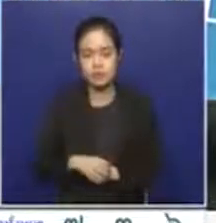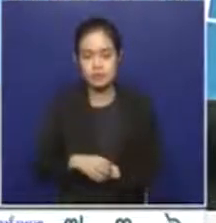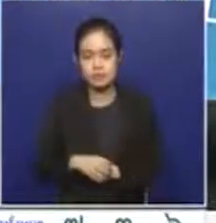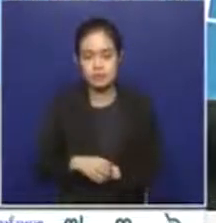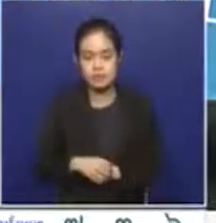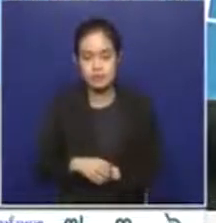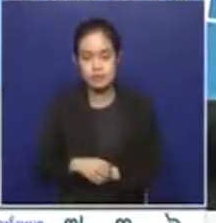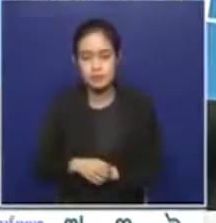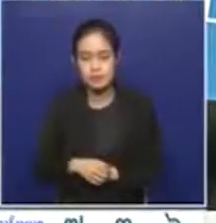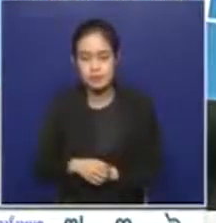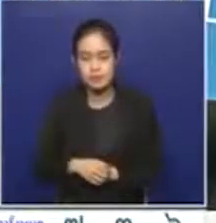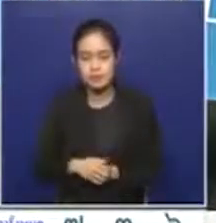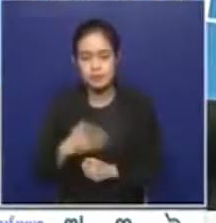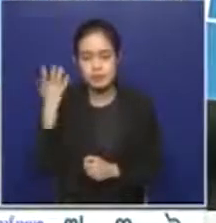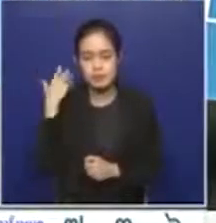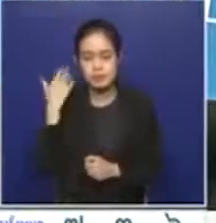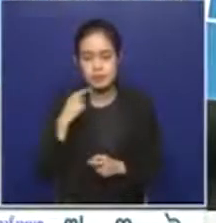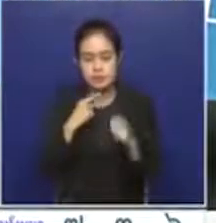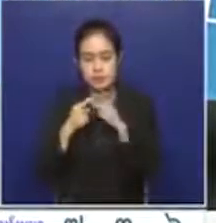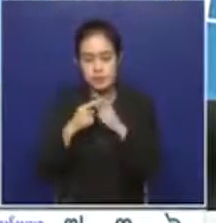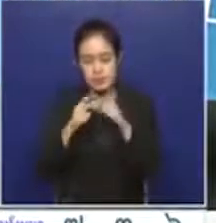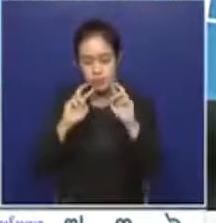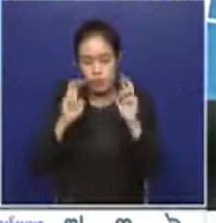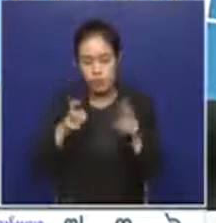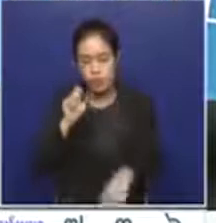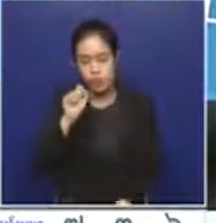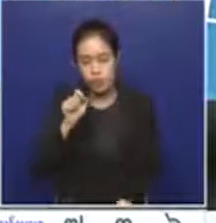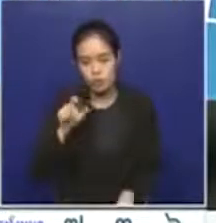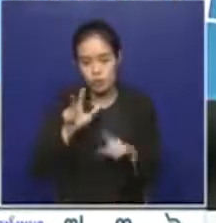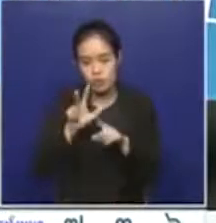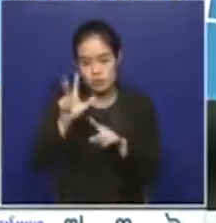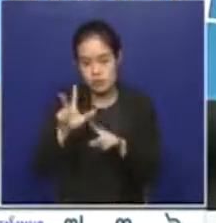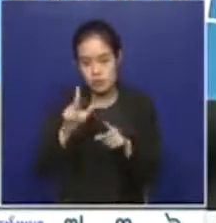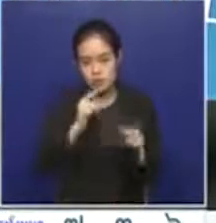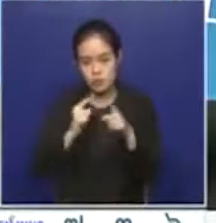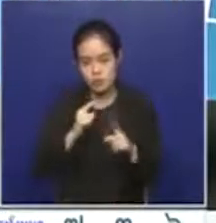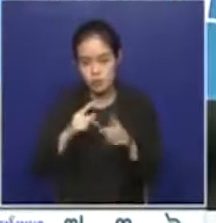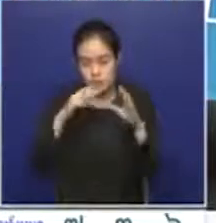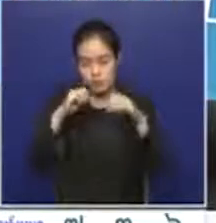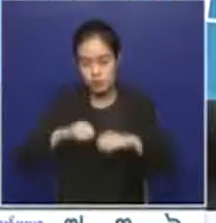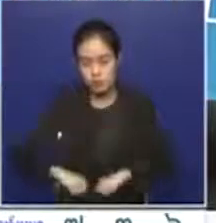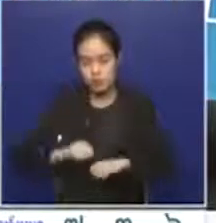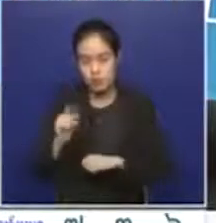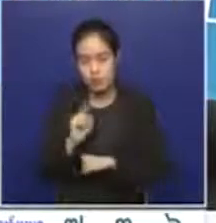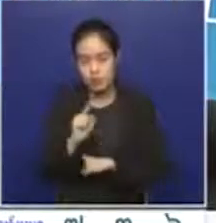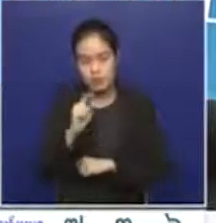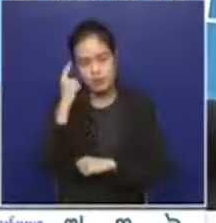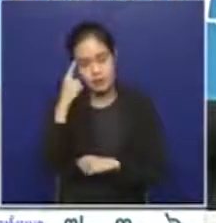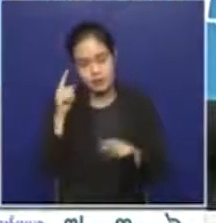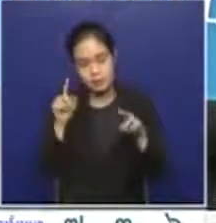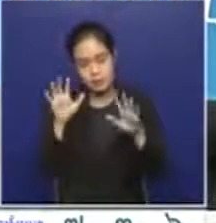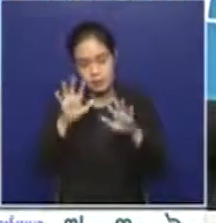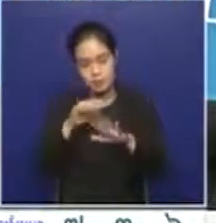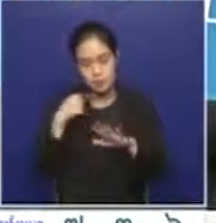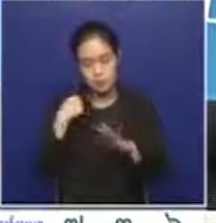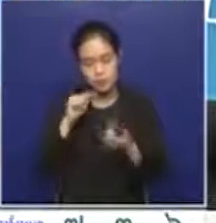าชิกรัฐสภาท่านประธานครับเมื่อผมได้เห็นเรื่องด่วนที่3เรื่องความตกลงพหุภาคีว่าด้วย